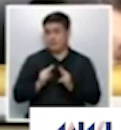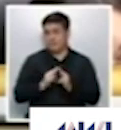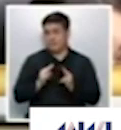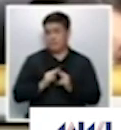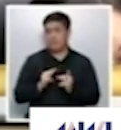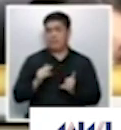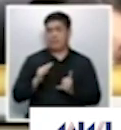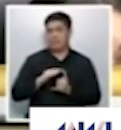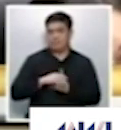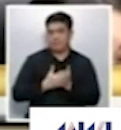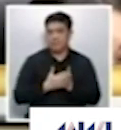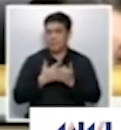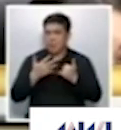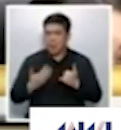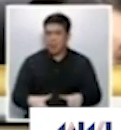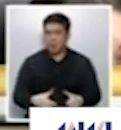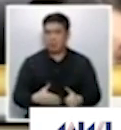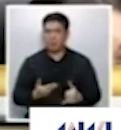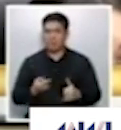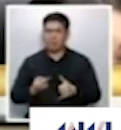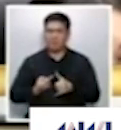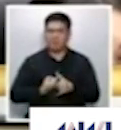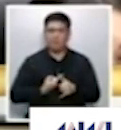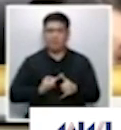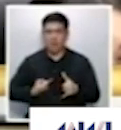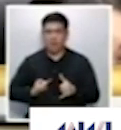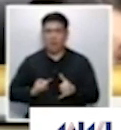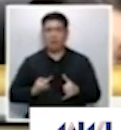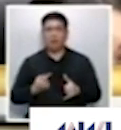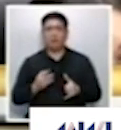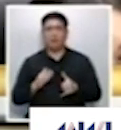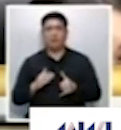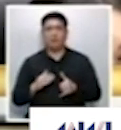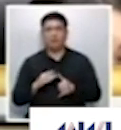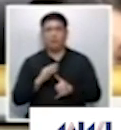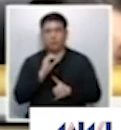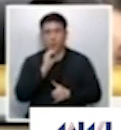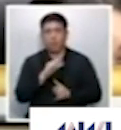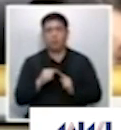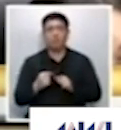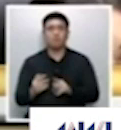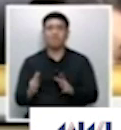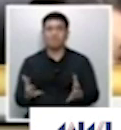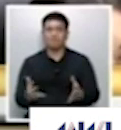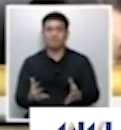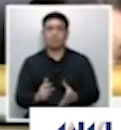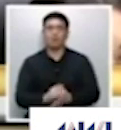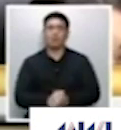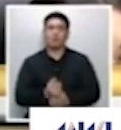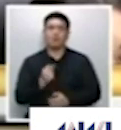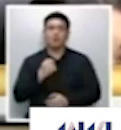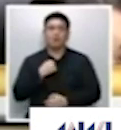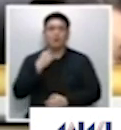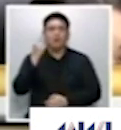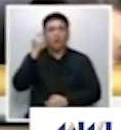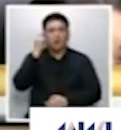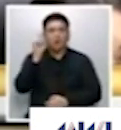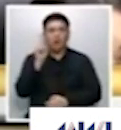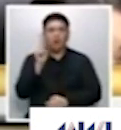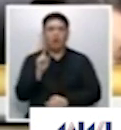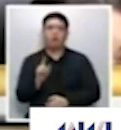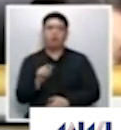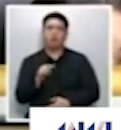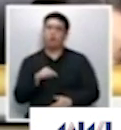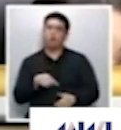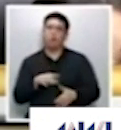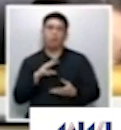ดปากต่างๆสิ่งเหล่านี้เป็นสิ่งที่ทำให้พวกเรารู้สึกว่าเป็นการกระทำที่รุน